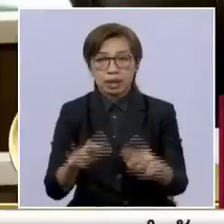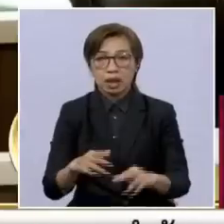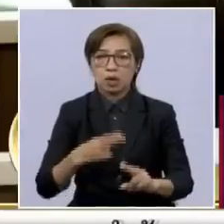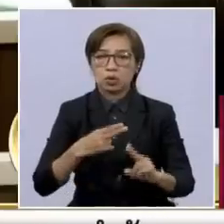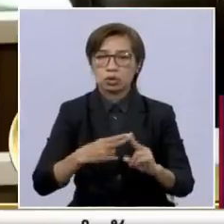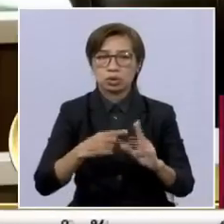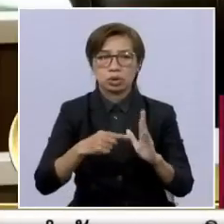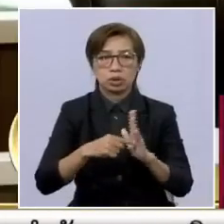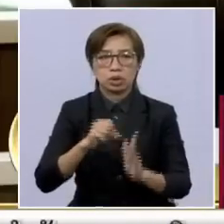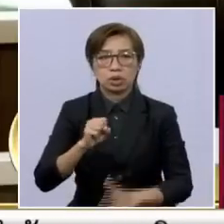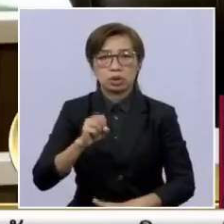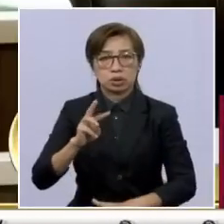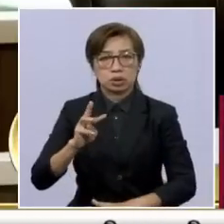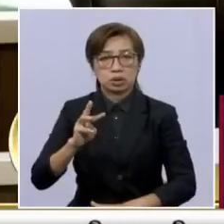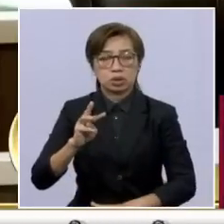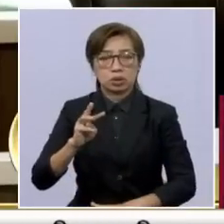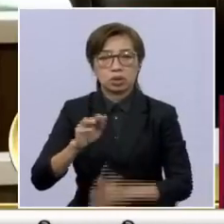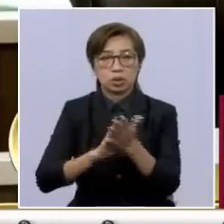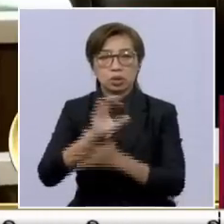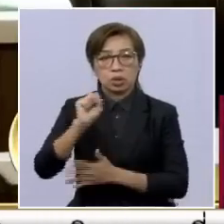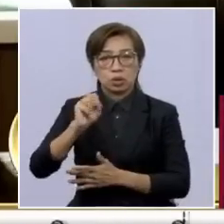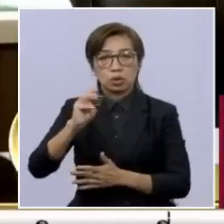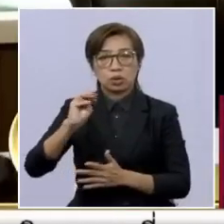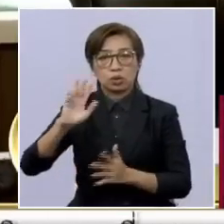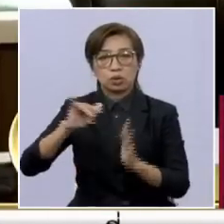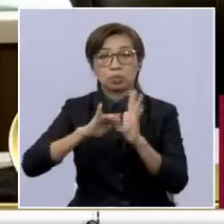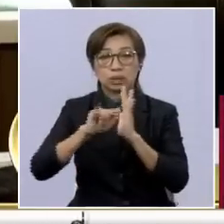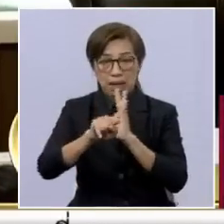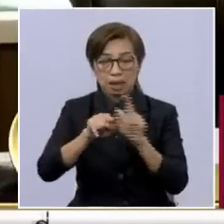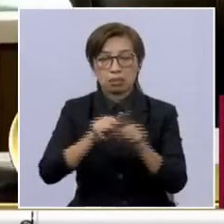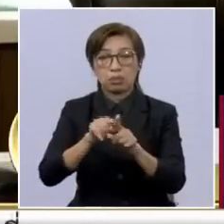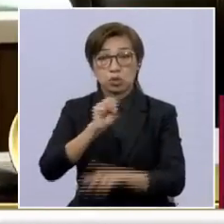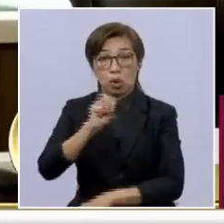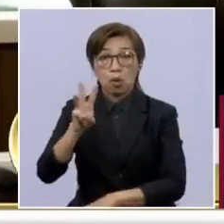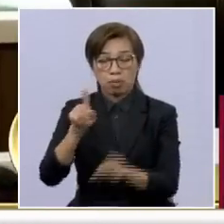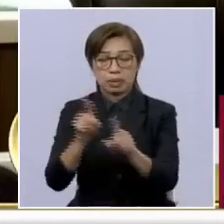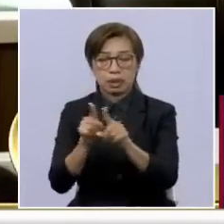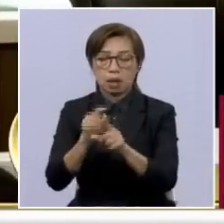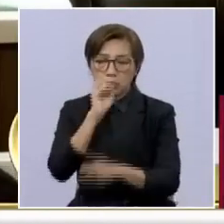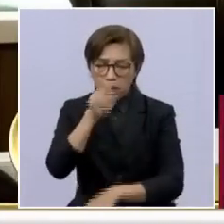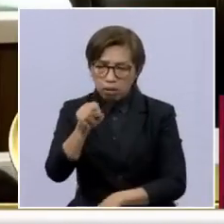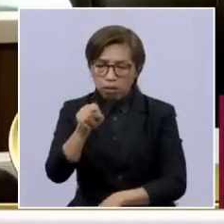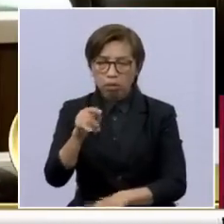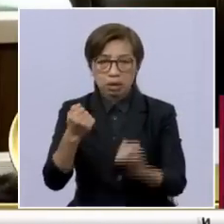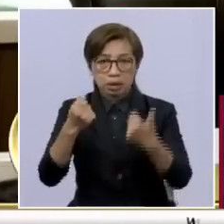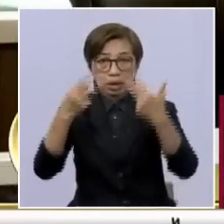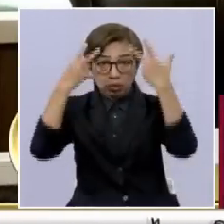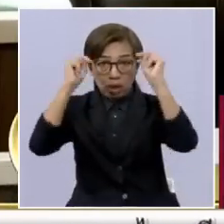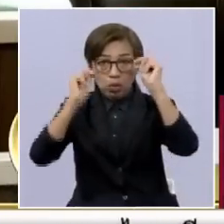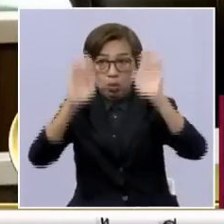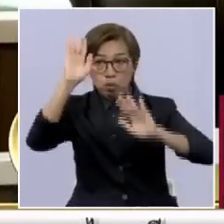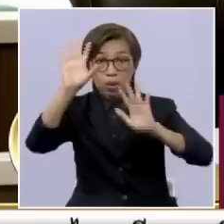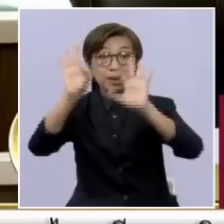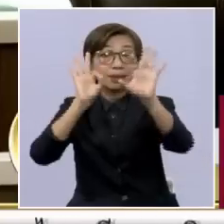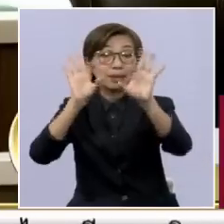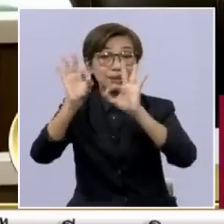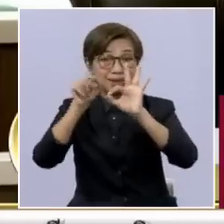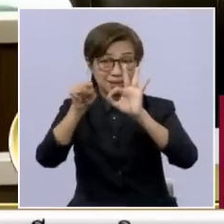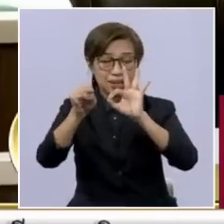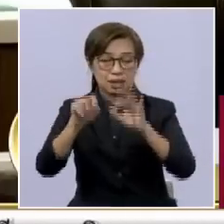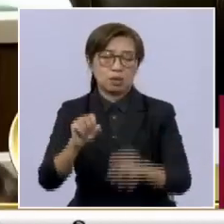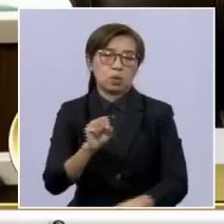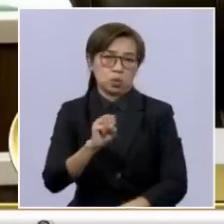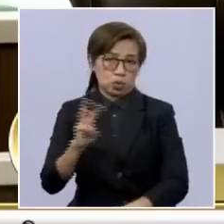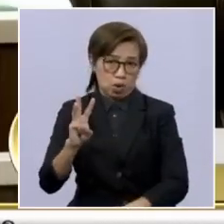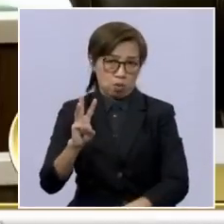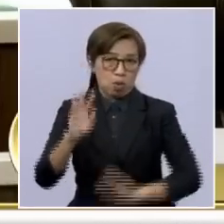วงการสว.อีกคนนึงอะค่ะก็ออกมาแสดงความคิดเห็นกับสื่อบางสำนักเกี่ยวกับการโหวตเลือกนายกรัฐมนตรีของสว.ว่าการโห